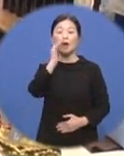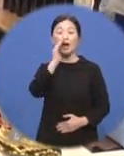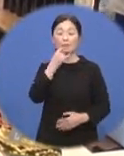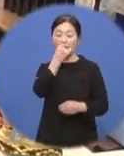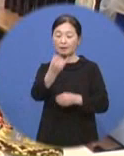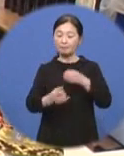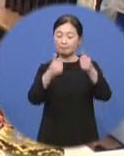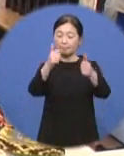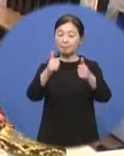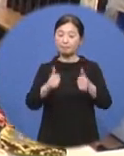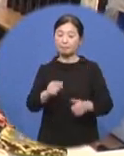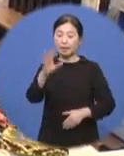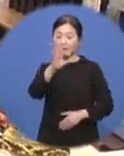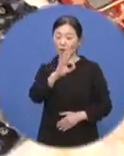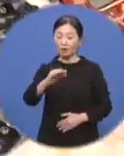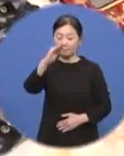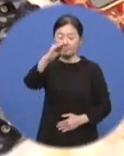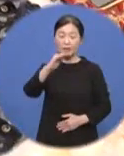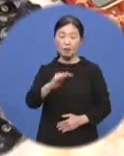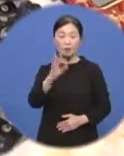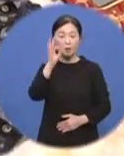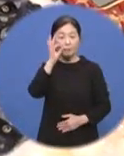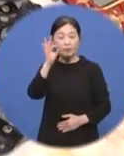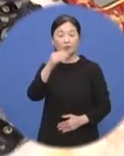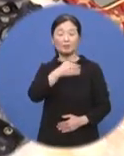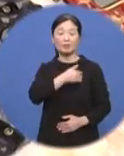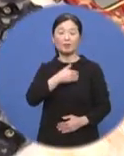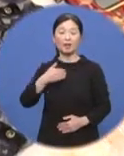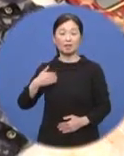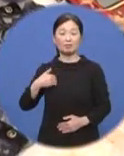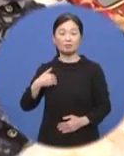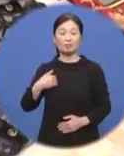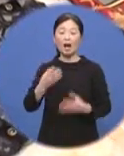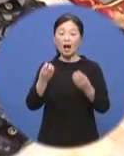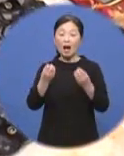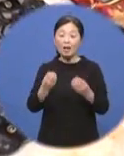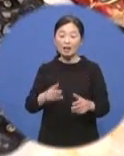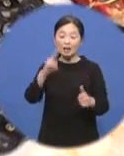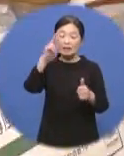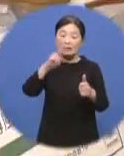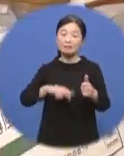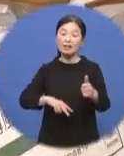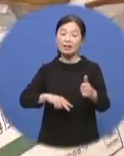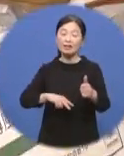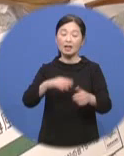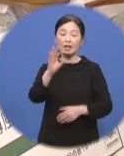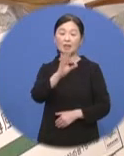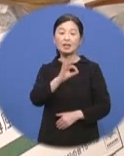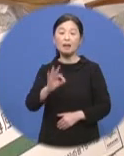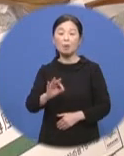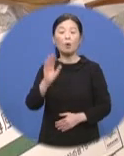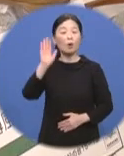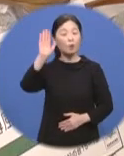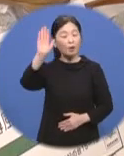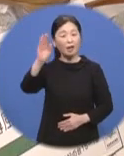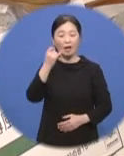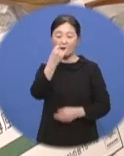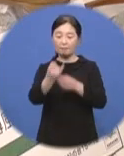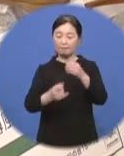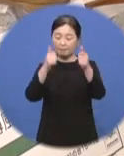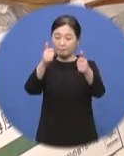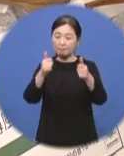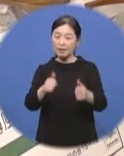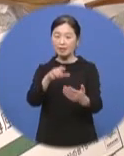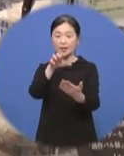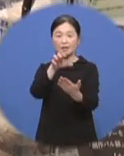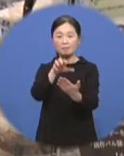で商品リストを見ることができるようになっていて、新たに認定された推奨品も今後ホームページに掲載されます